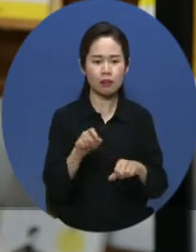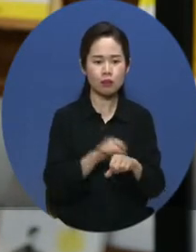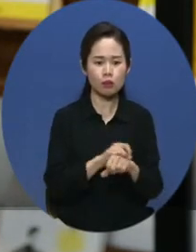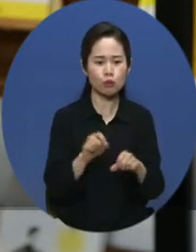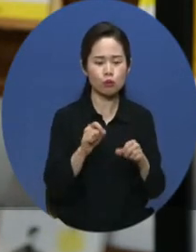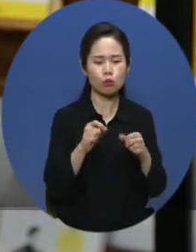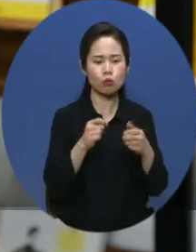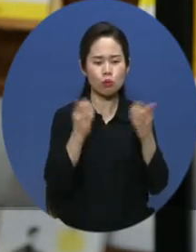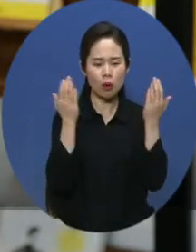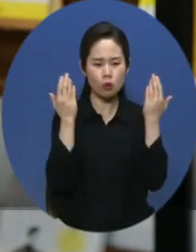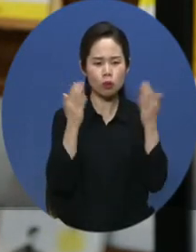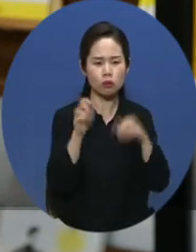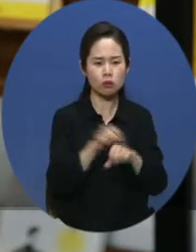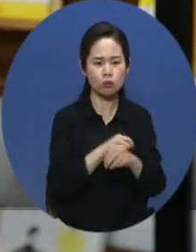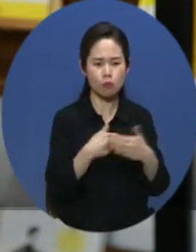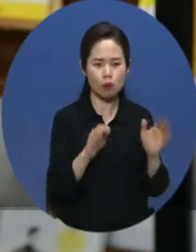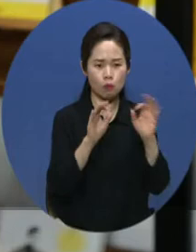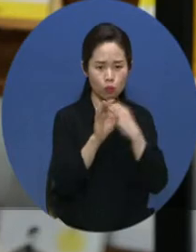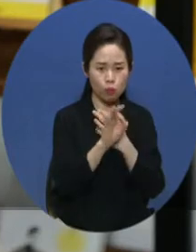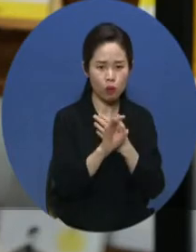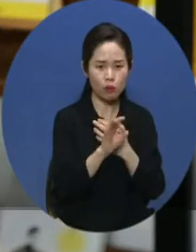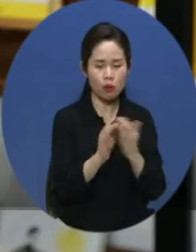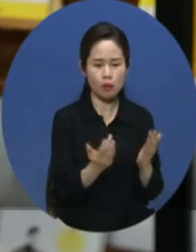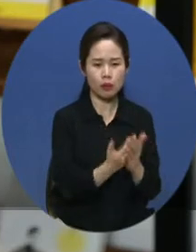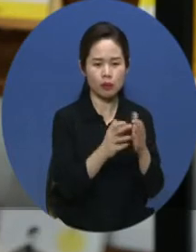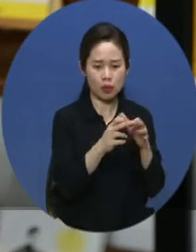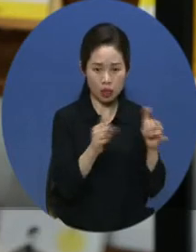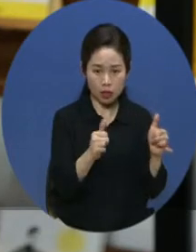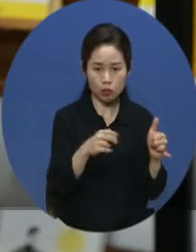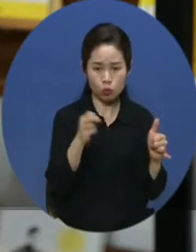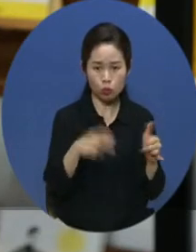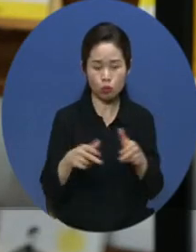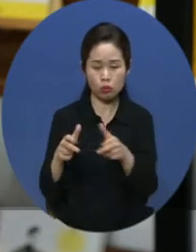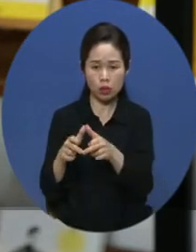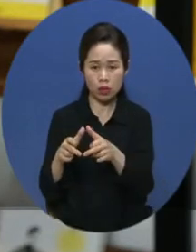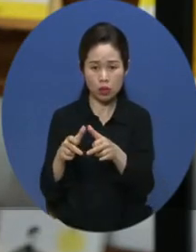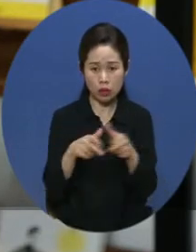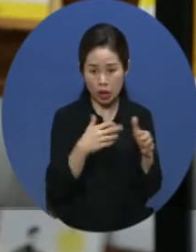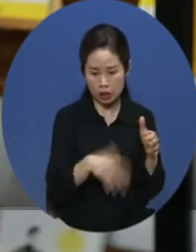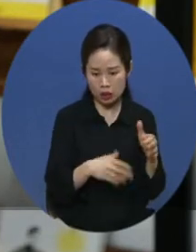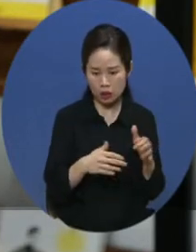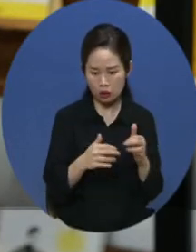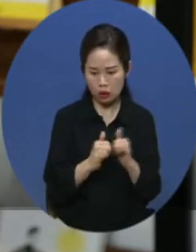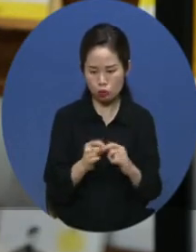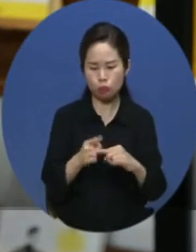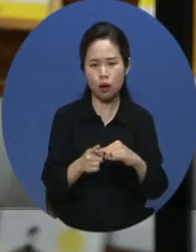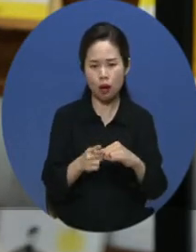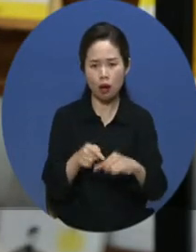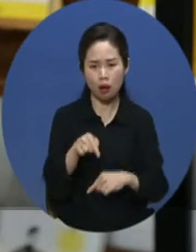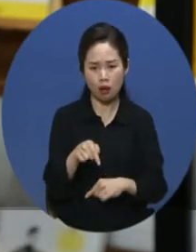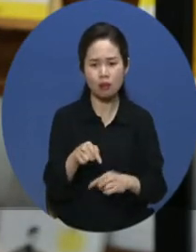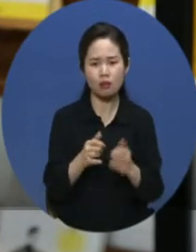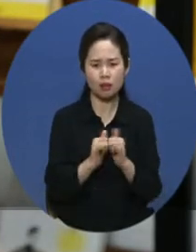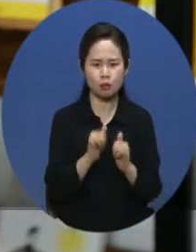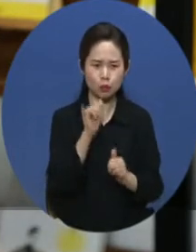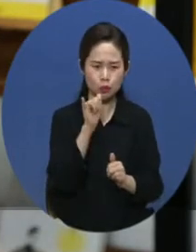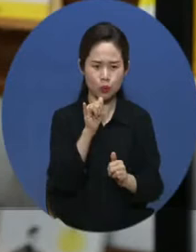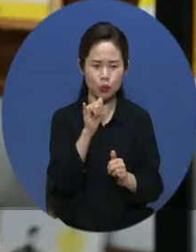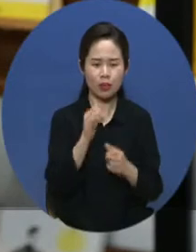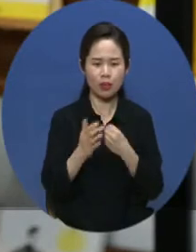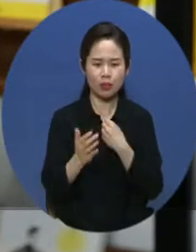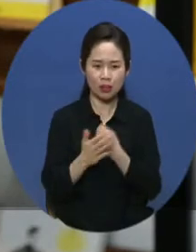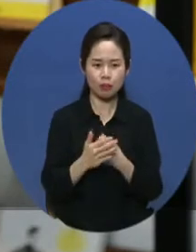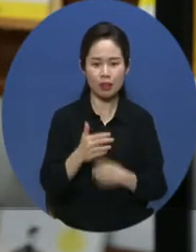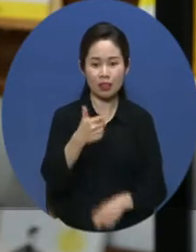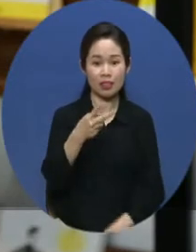없지만 경계선에 있는 청소년들도 굉장히 많이 있었습니다. 그래서 저희는 느린 학습자라는 말을 발달 장애인 그리고